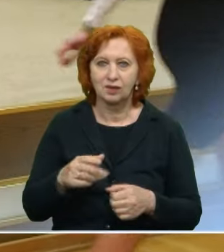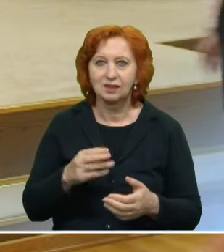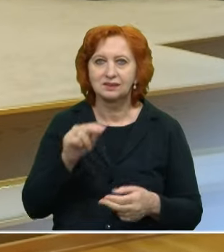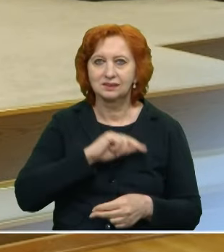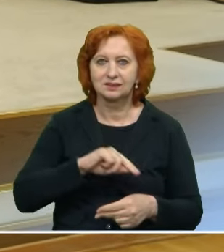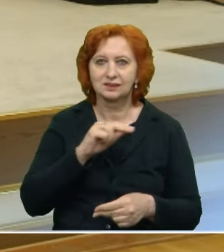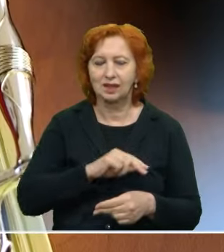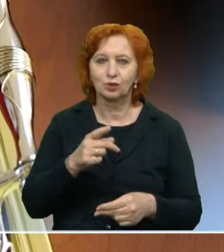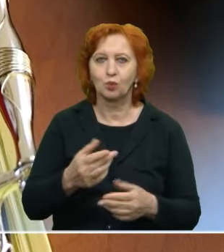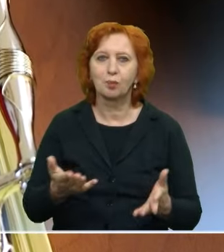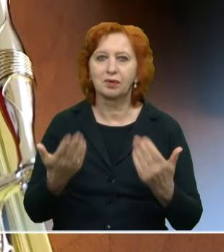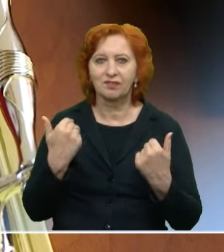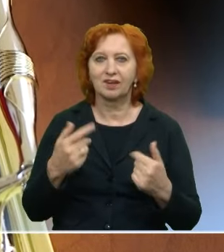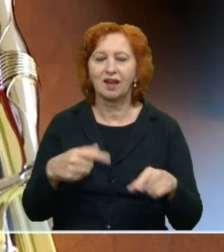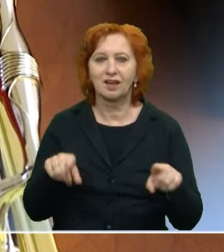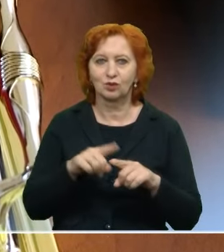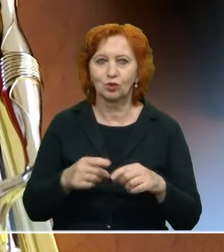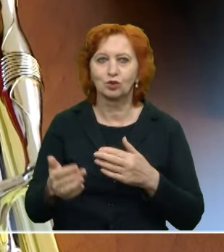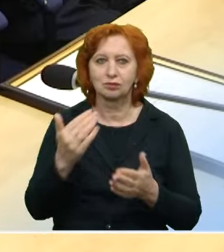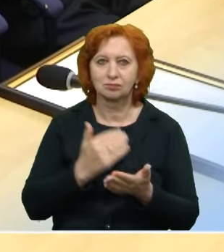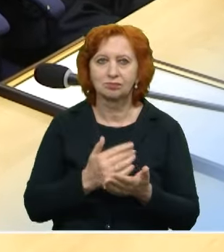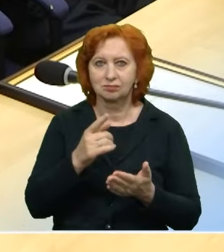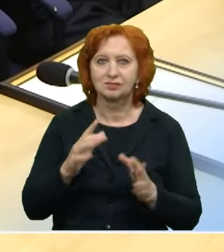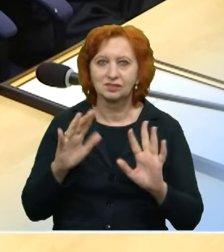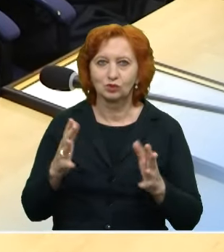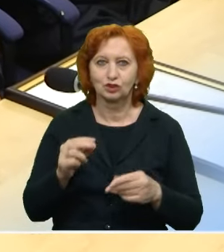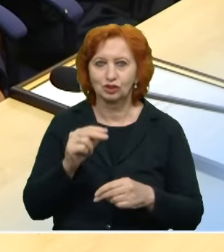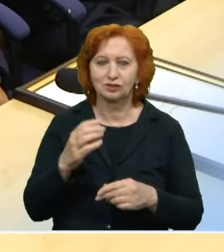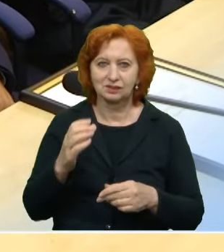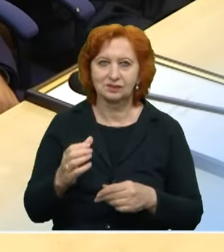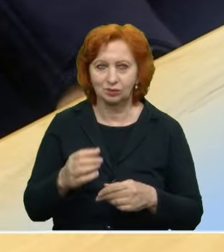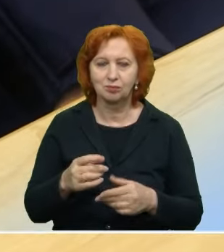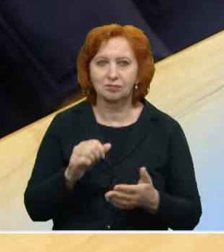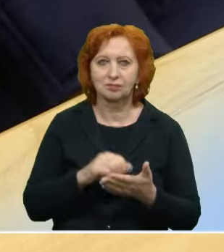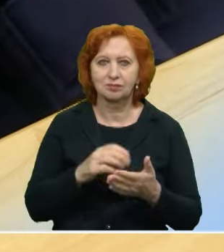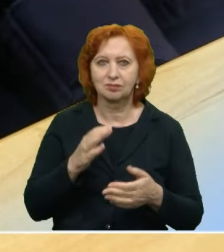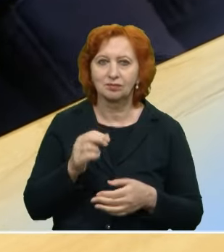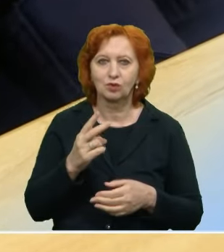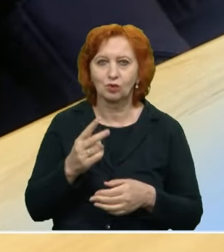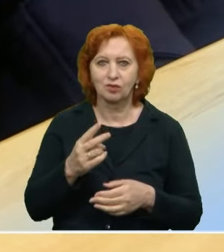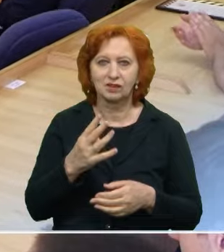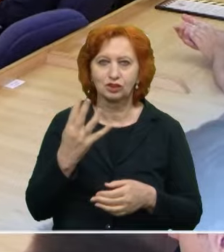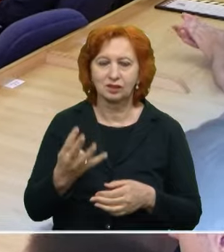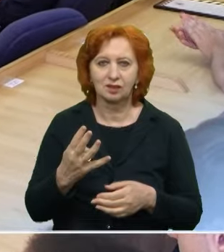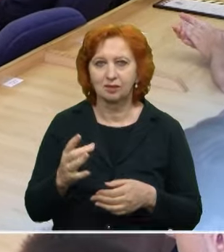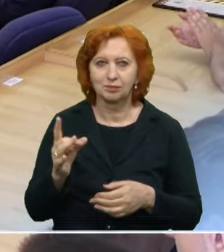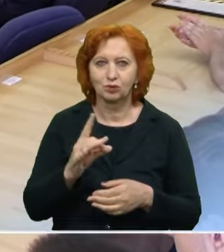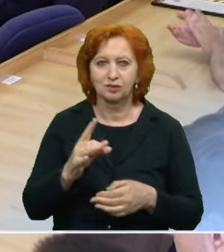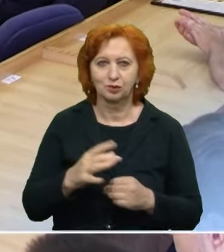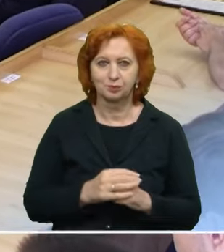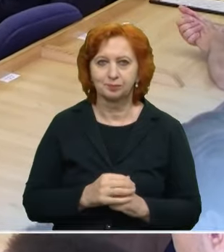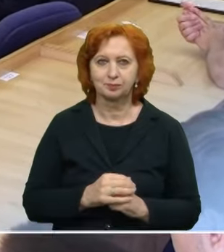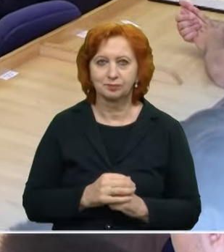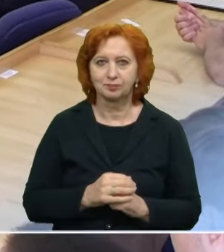ПСС привлекают и к ликвидации последствий происшествий и чрезвычайных ситуаций. Анастасия Изюменко, Максим Шапошников, Дон-24,